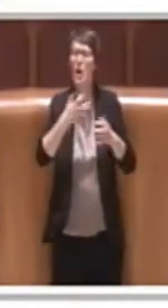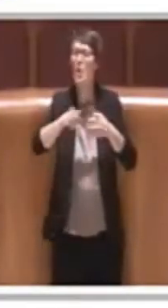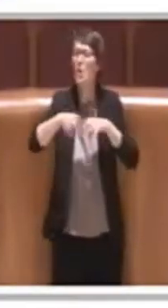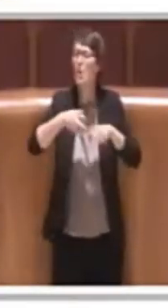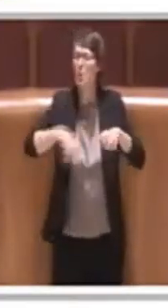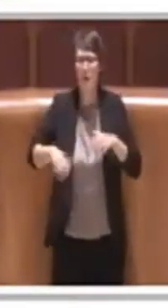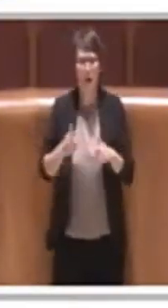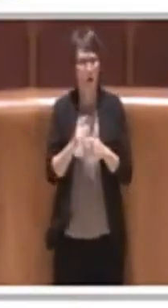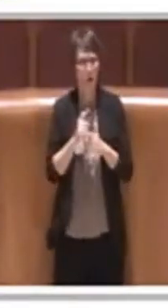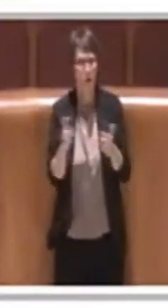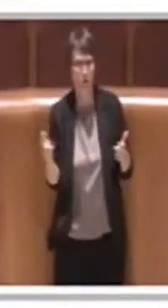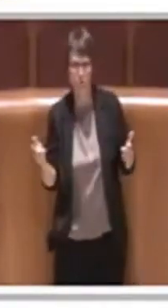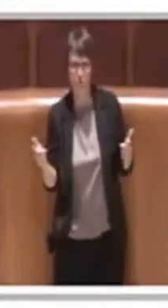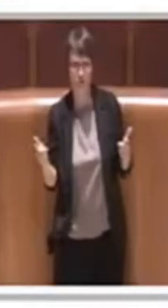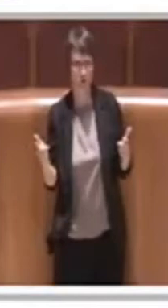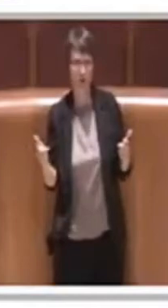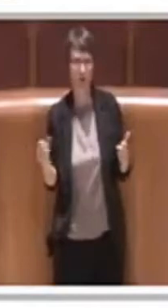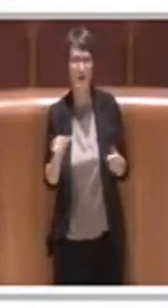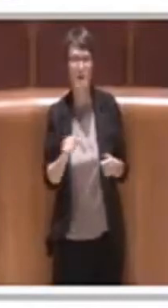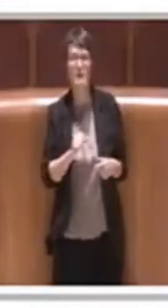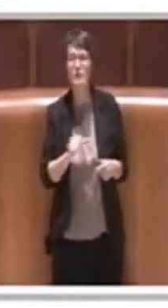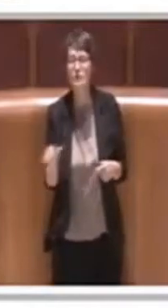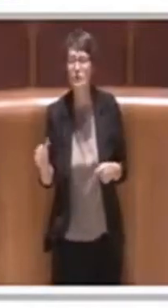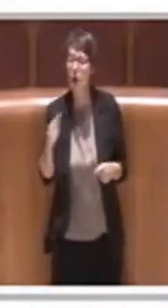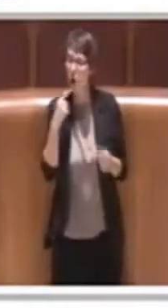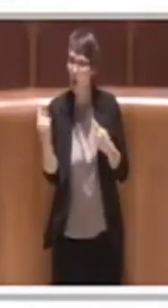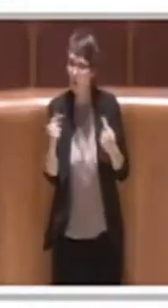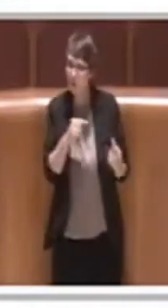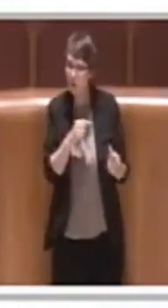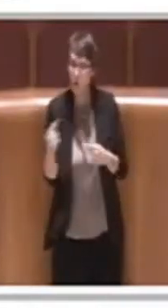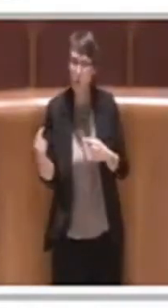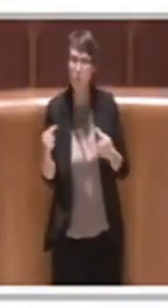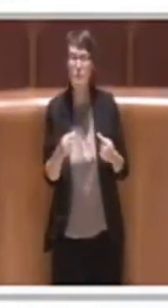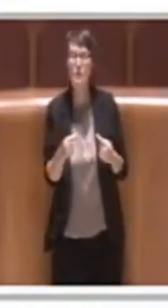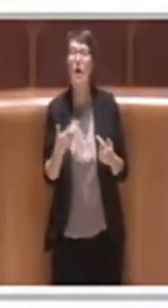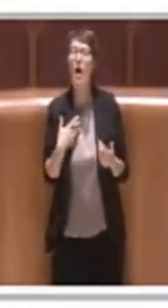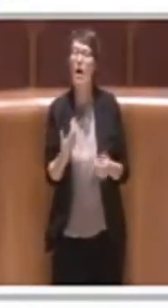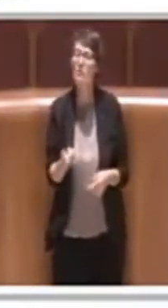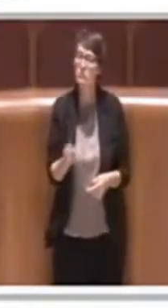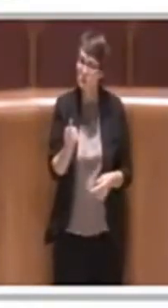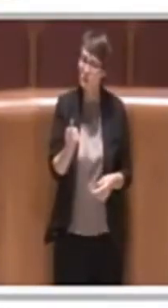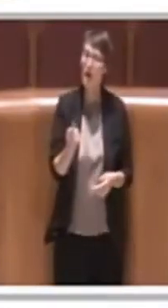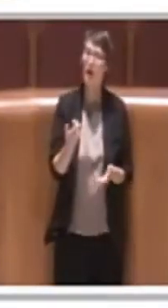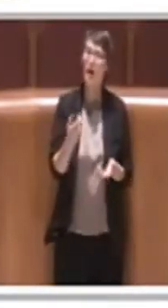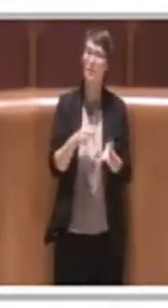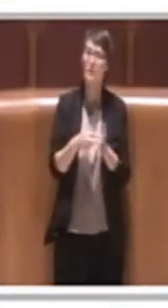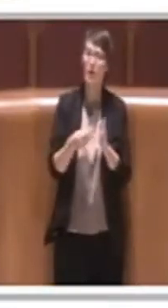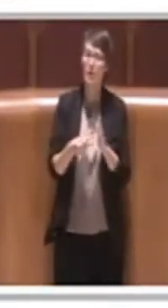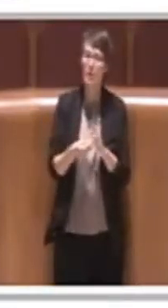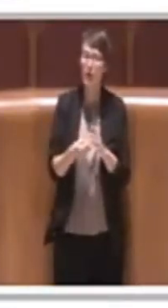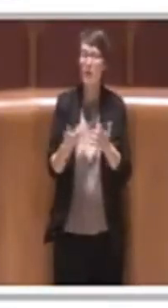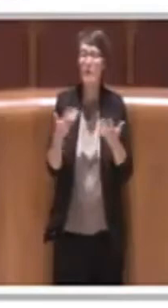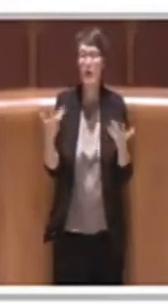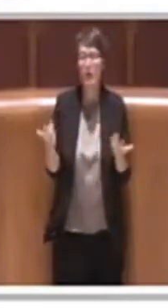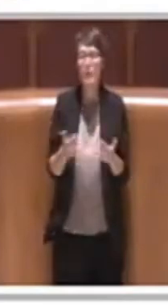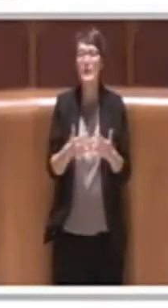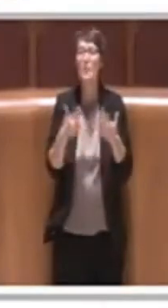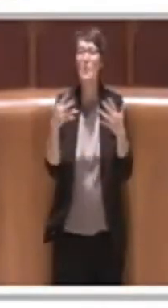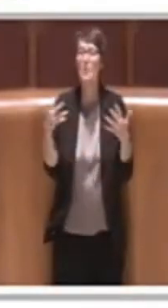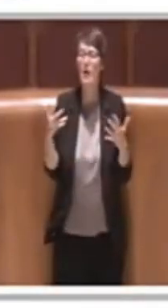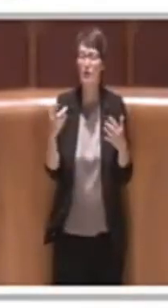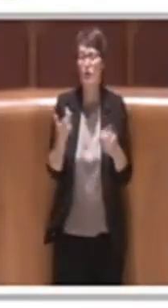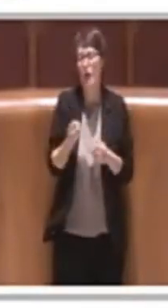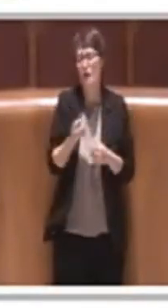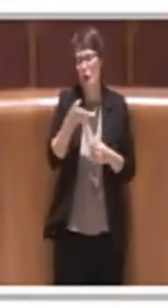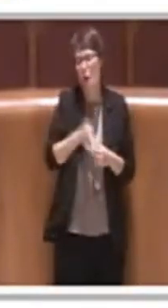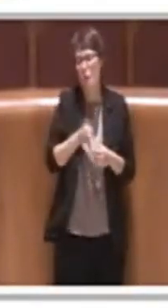trascendentale, è semplicemente che la discussione ha fatto emergere un problema e dunque la maggioranza chiede, ritiene, o meglio, almeno una parte